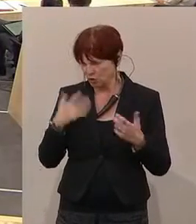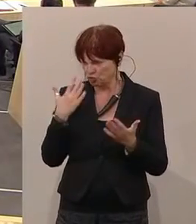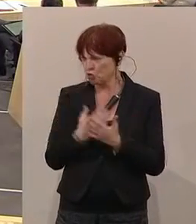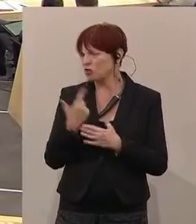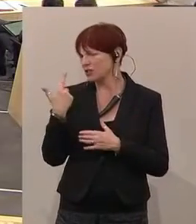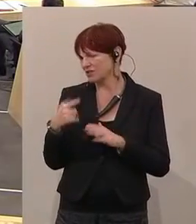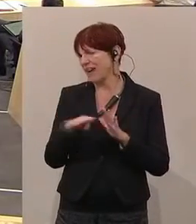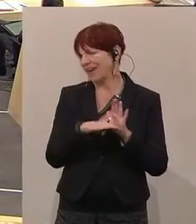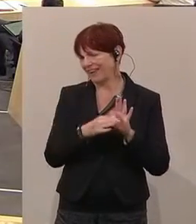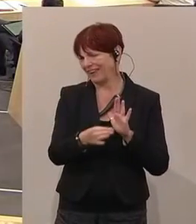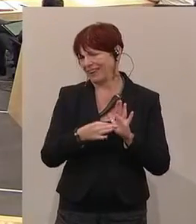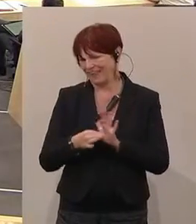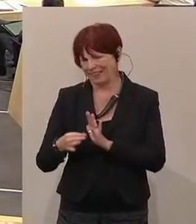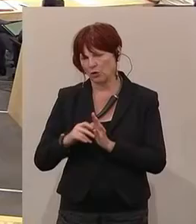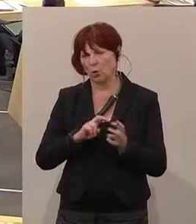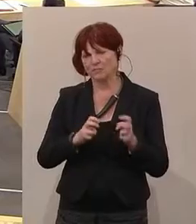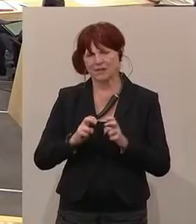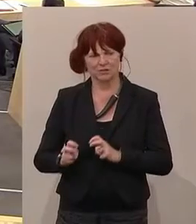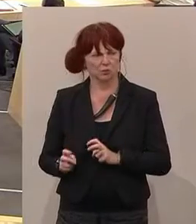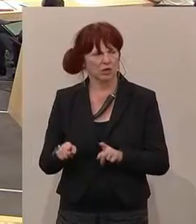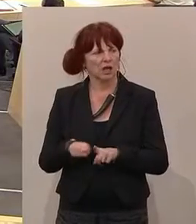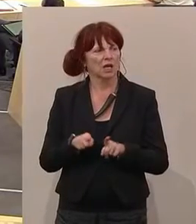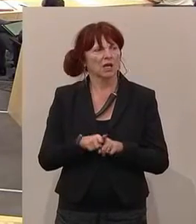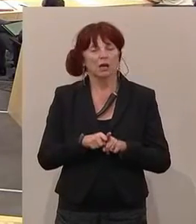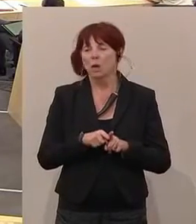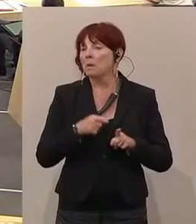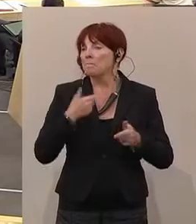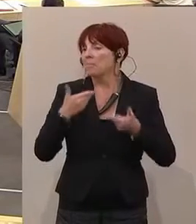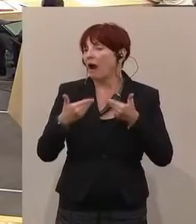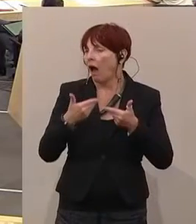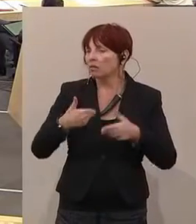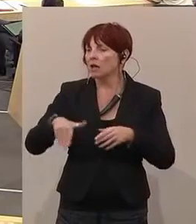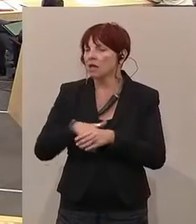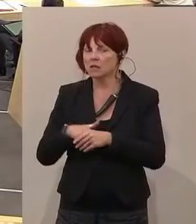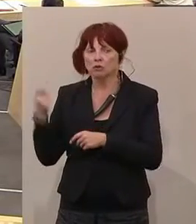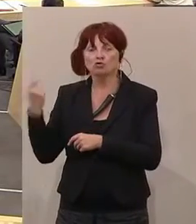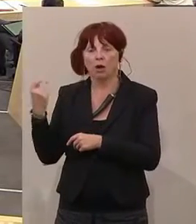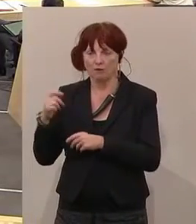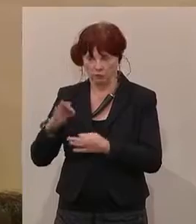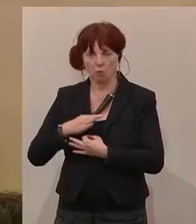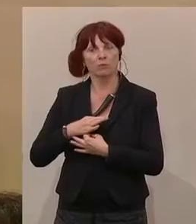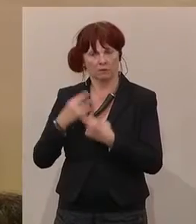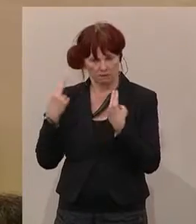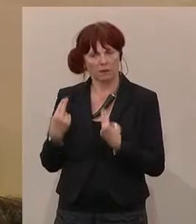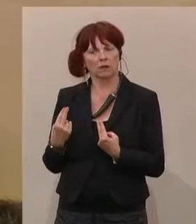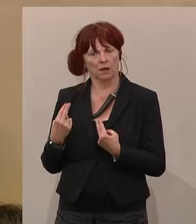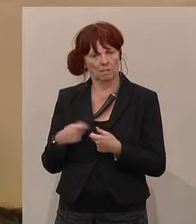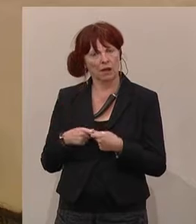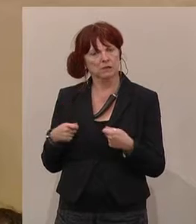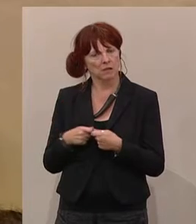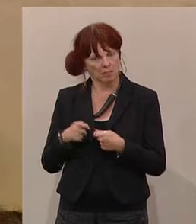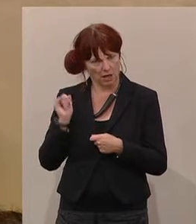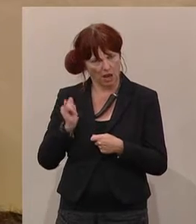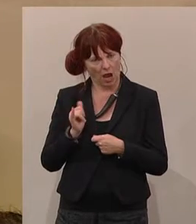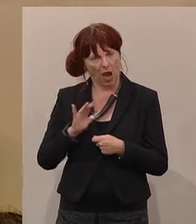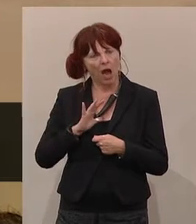Richtlinienumsetzungen. Ich habe weniger Sorge mit dem Prinzip Beraten statt Strafe und halte es an und für sich für eine wichtige Maßnahme. Aber wieso wir der einen